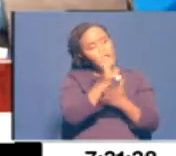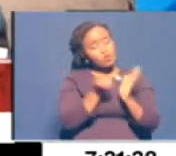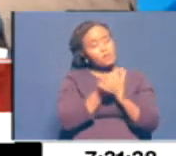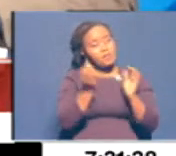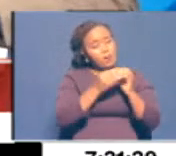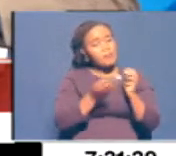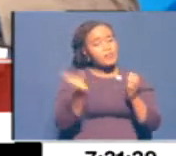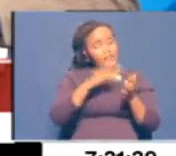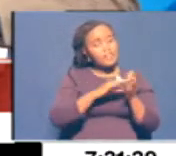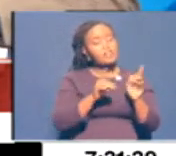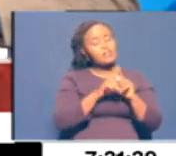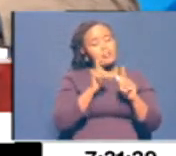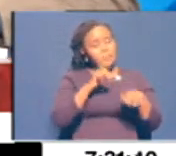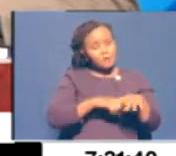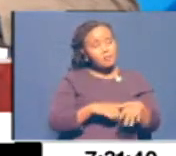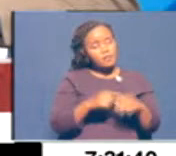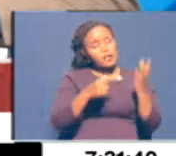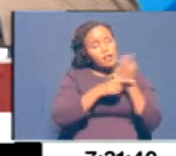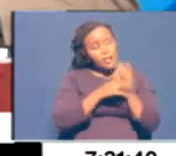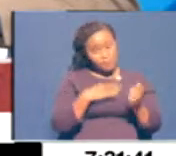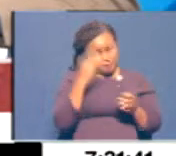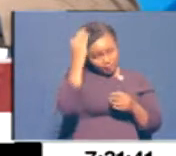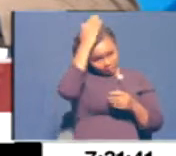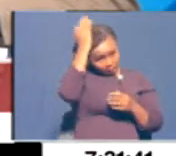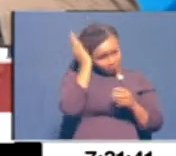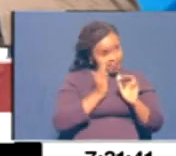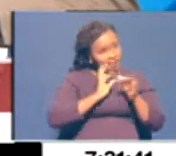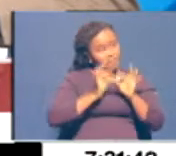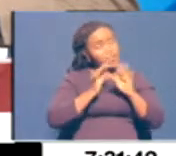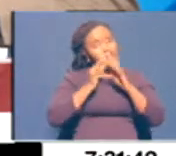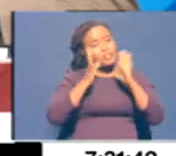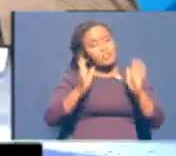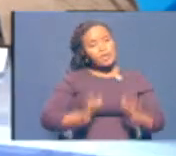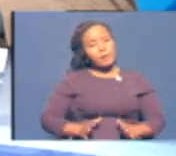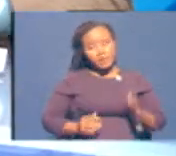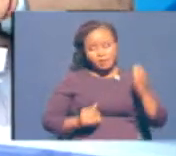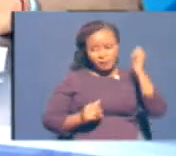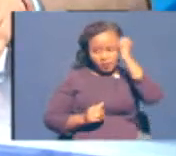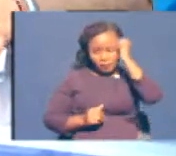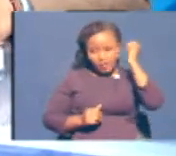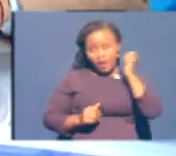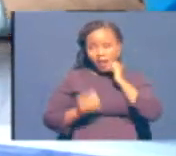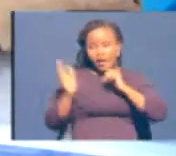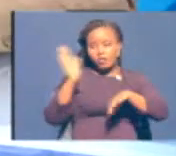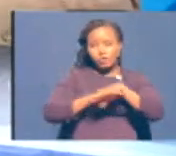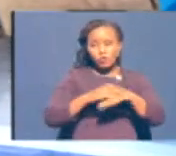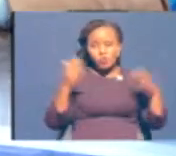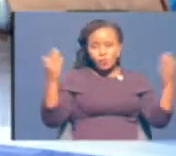majaliwa, naitwa Beatrice Gatonye Ngetichi, mtangazaji wa ishara ni Ann Wangeshi. Usiku mwema.